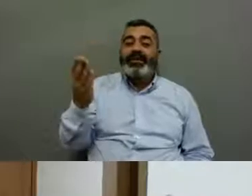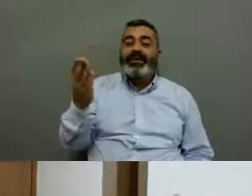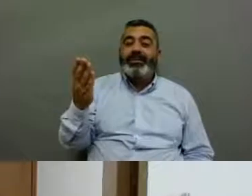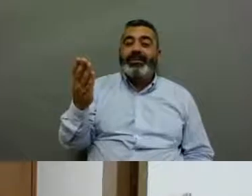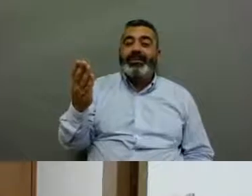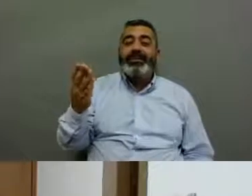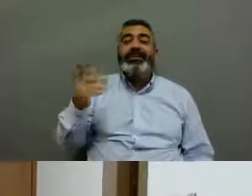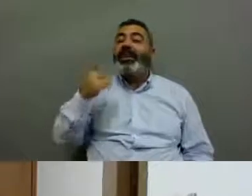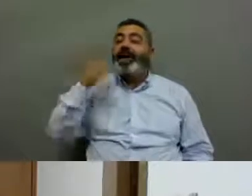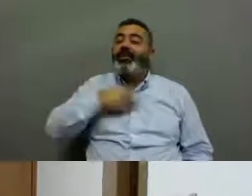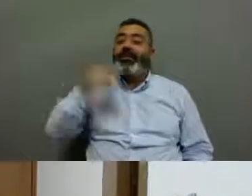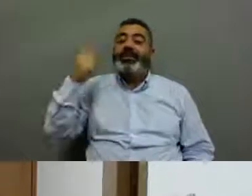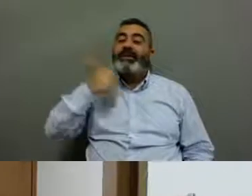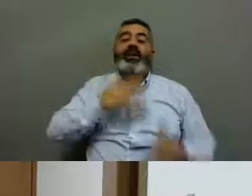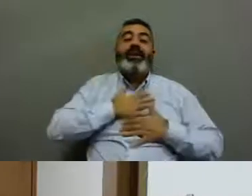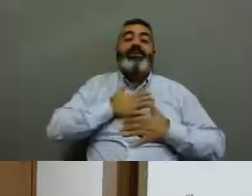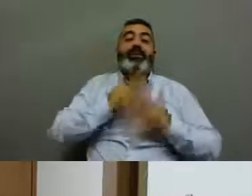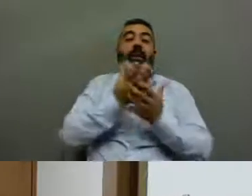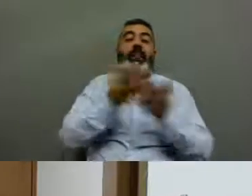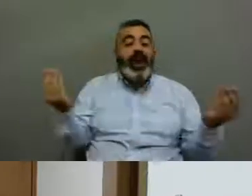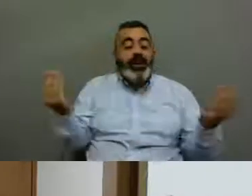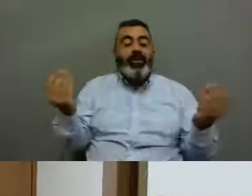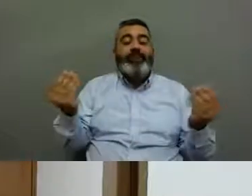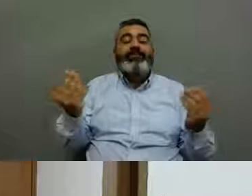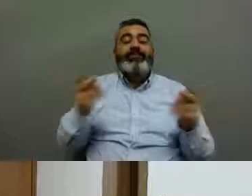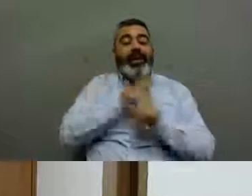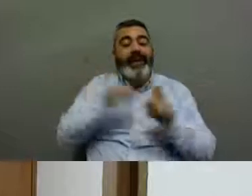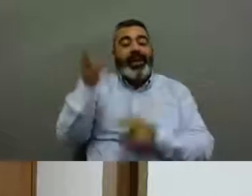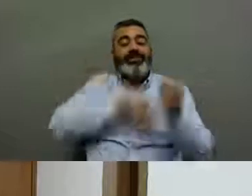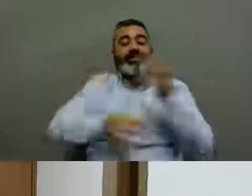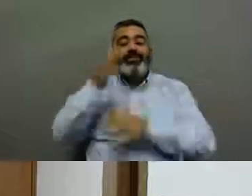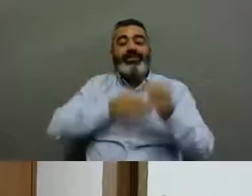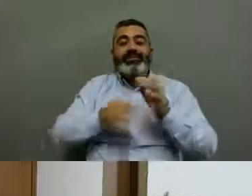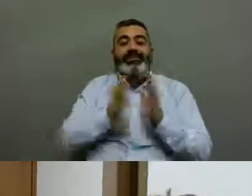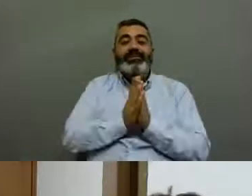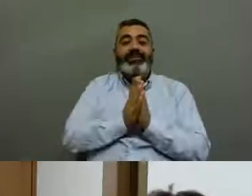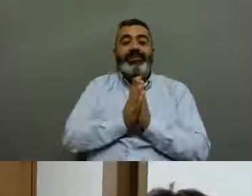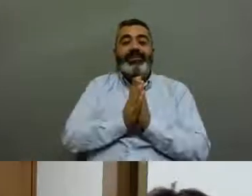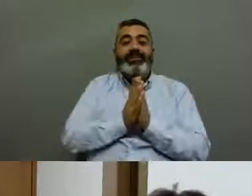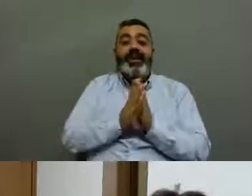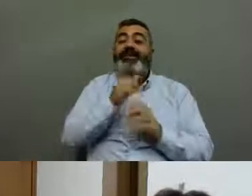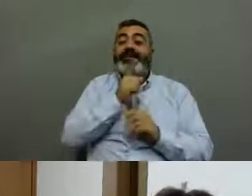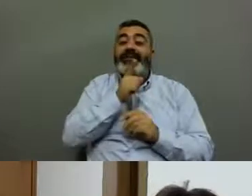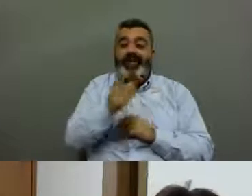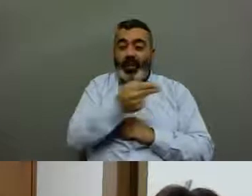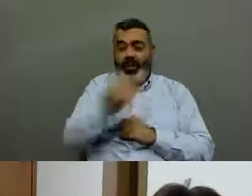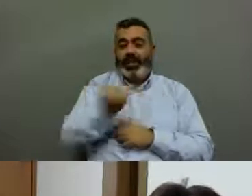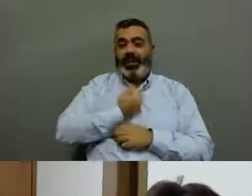Σας ευχαριστούμε πάρα πολύ. Ήταν πολύ κατατοπιστικά όλα. Είναι μια αγαπημένη ενότητα και για